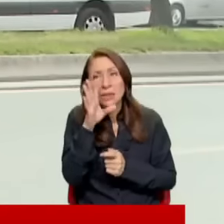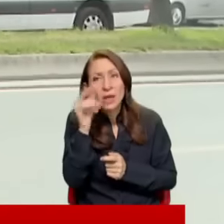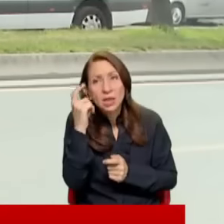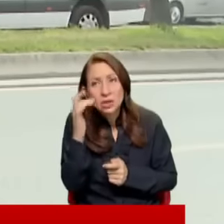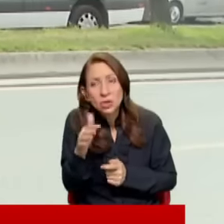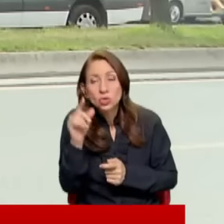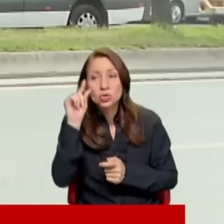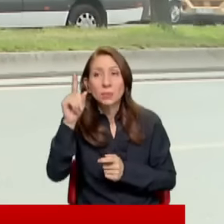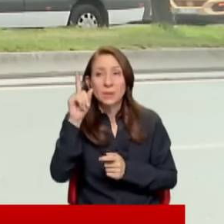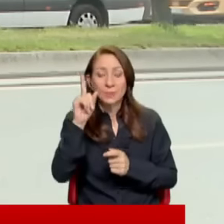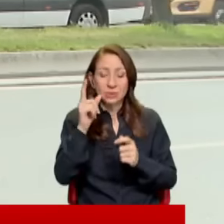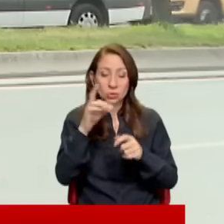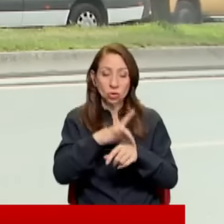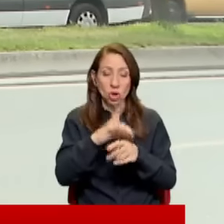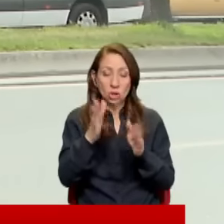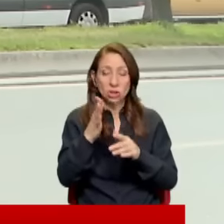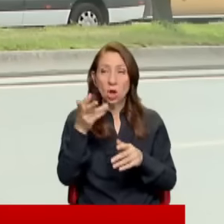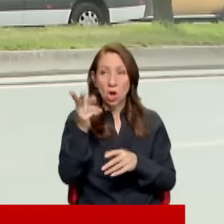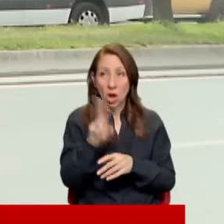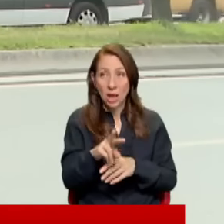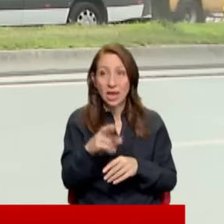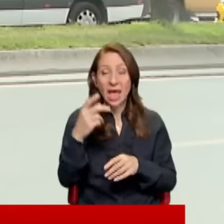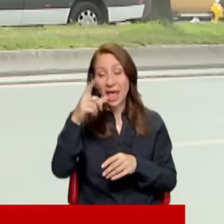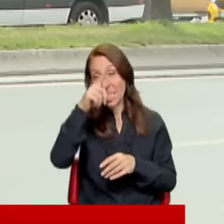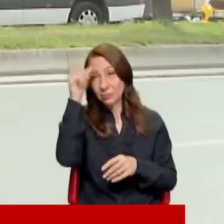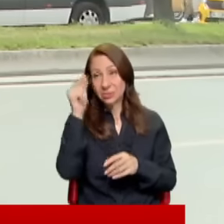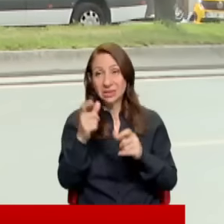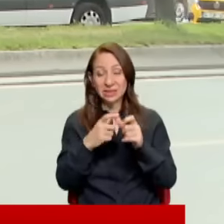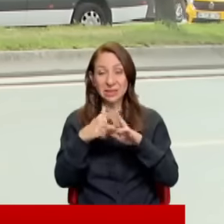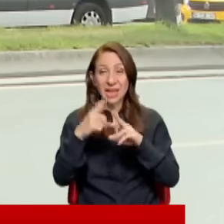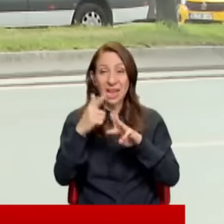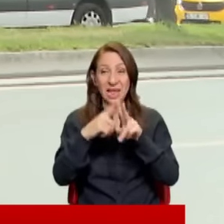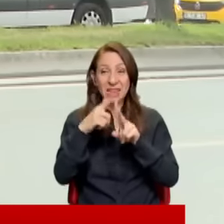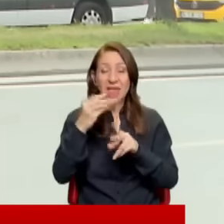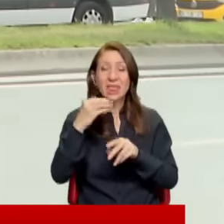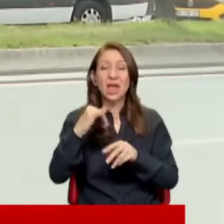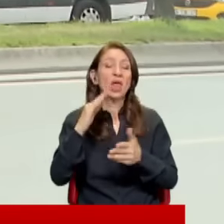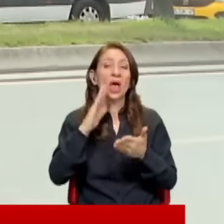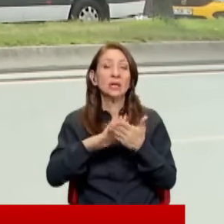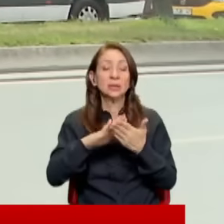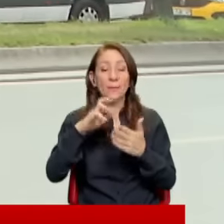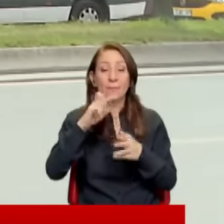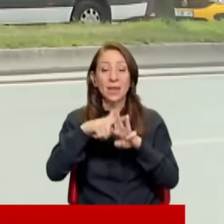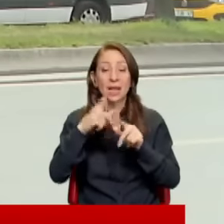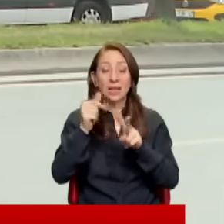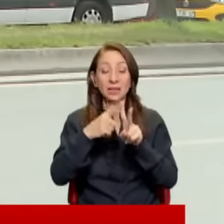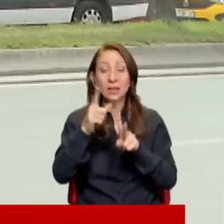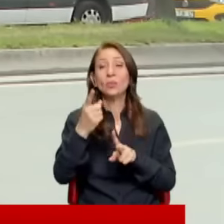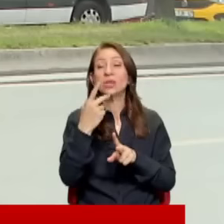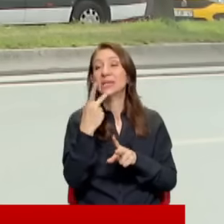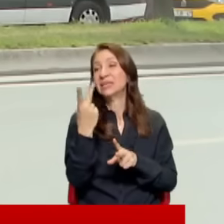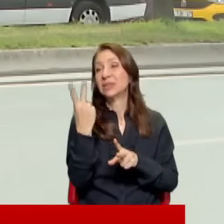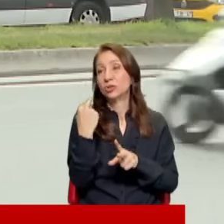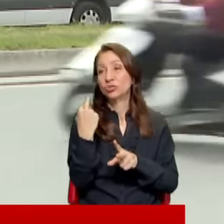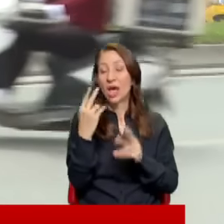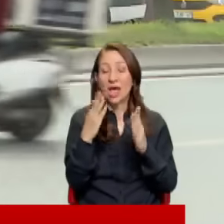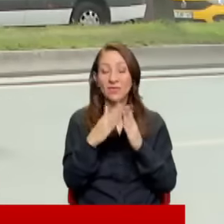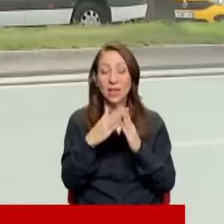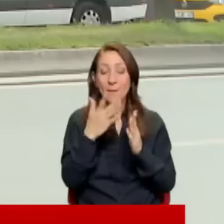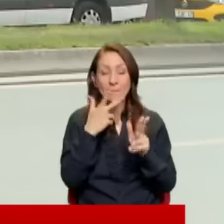gelir şüpheli bir biçimde doktor odasında hayatını kaybeden hemşire Selen Bilgi'nin en yakın arkadaşı Pelin Köksal bundan 2 yıl önce